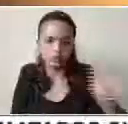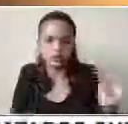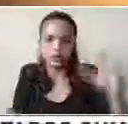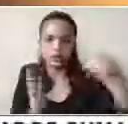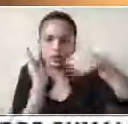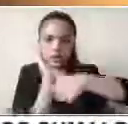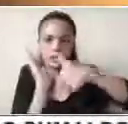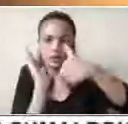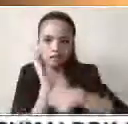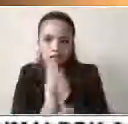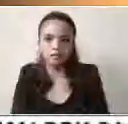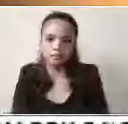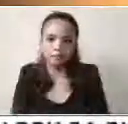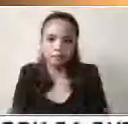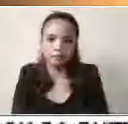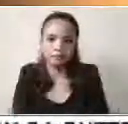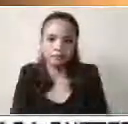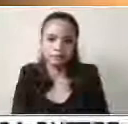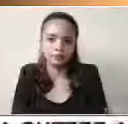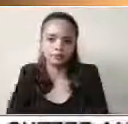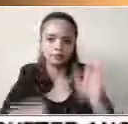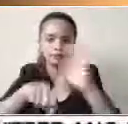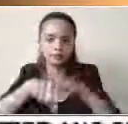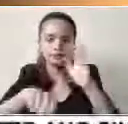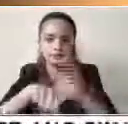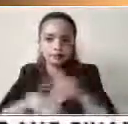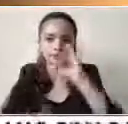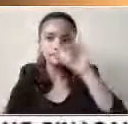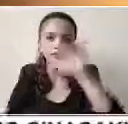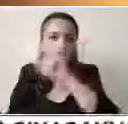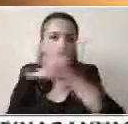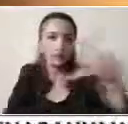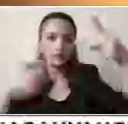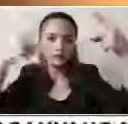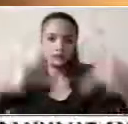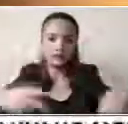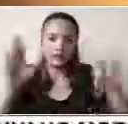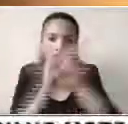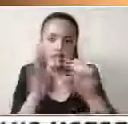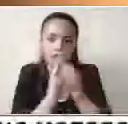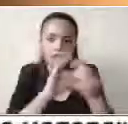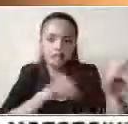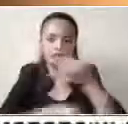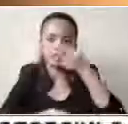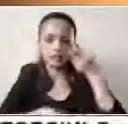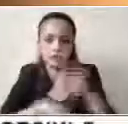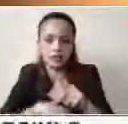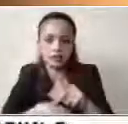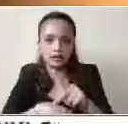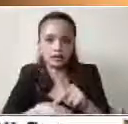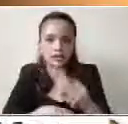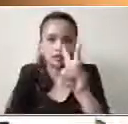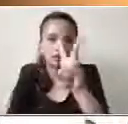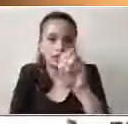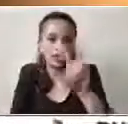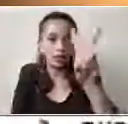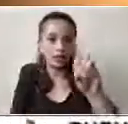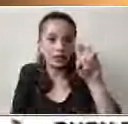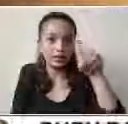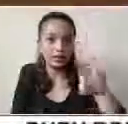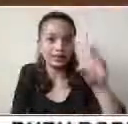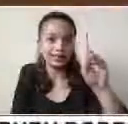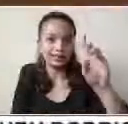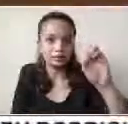katunayan, makatutulong pangaraw ito upang mahikayat ang mas maraming senior citizen na magpabakuna. Si Patrick De Jesus sa detalye. Rise and shine,